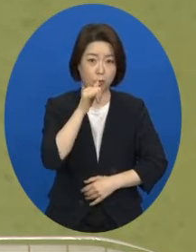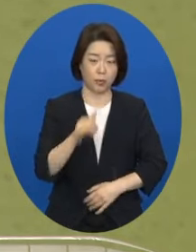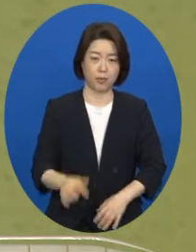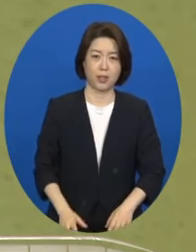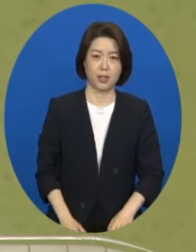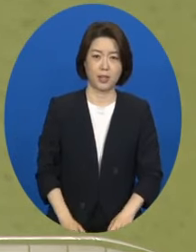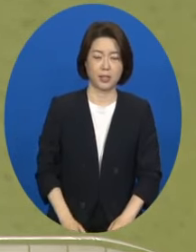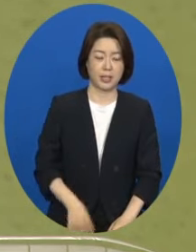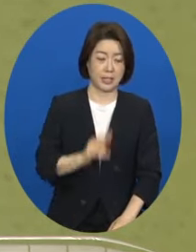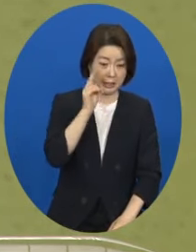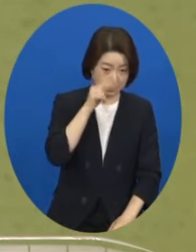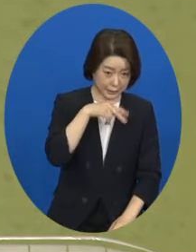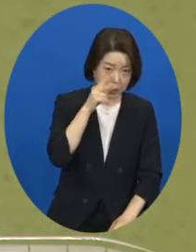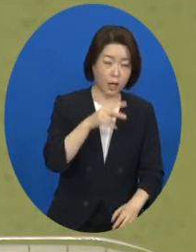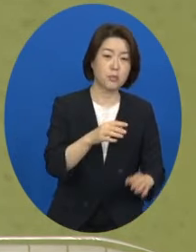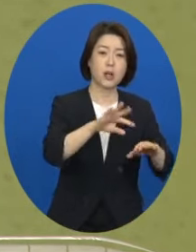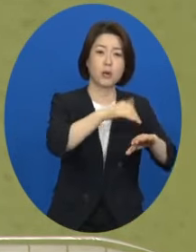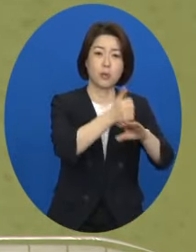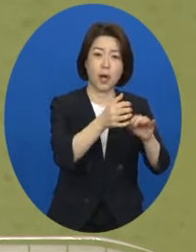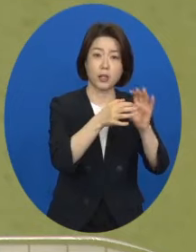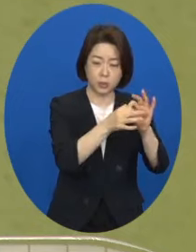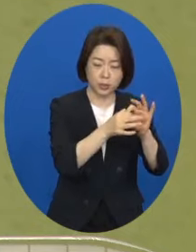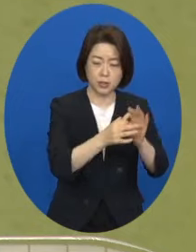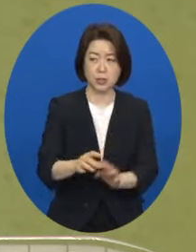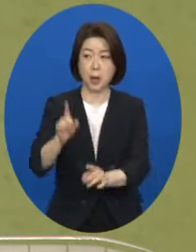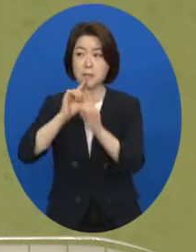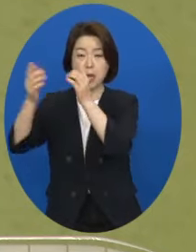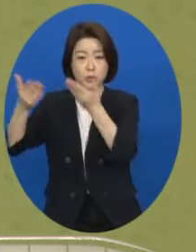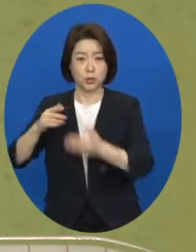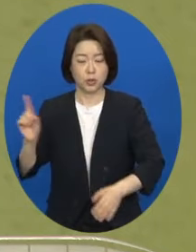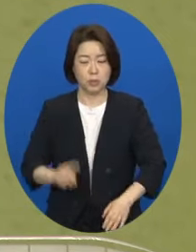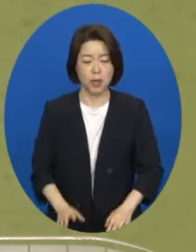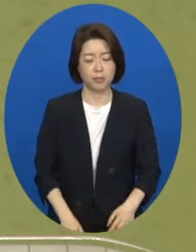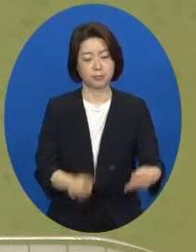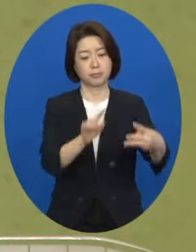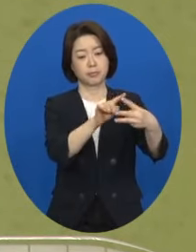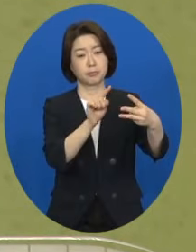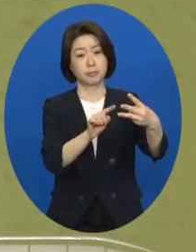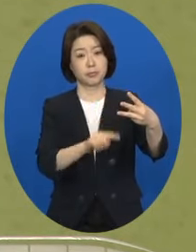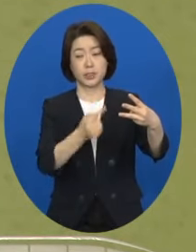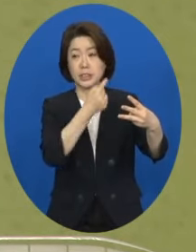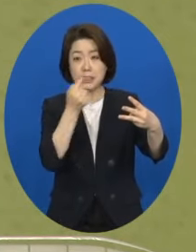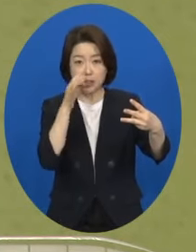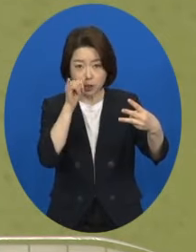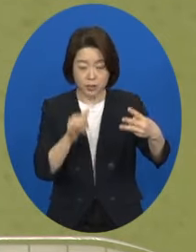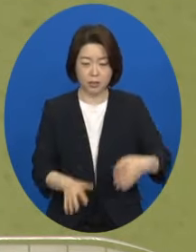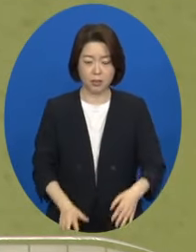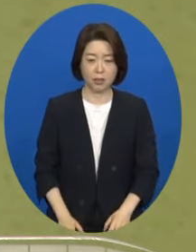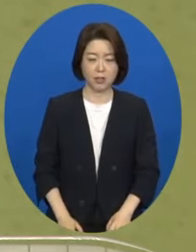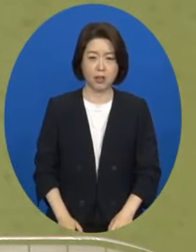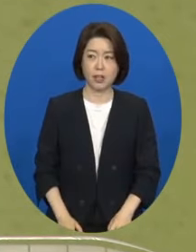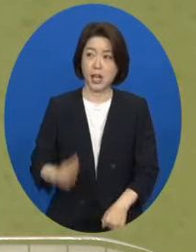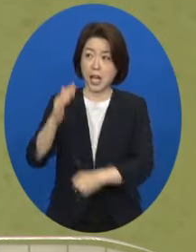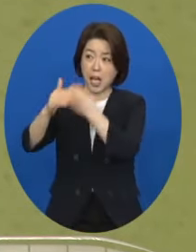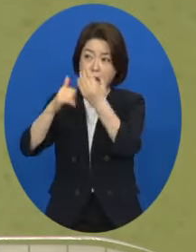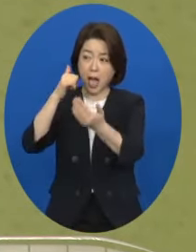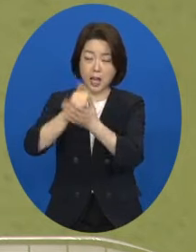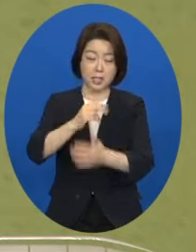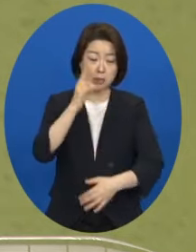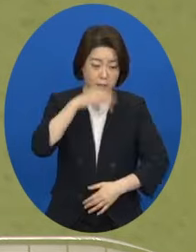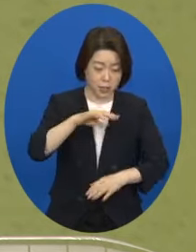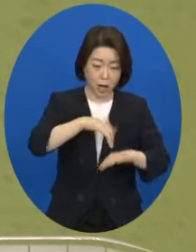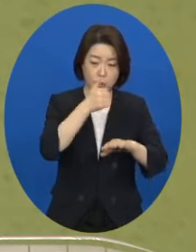사무엘을 통해서 말씀하시기를 세 가지 증거가 있대요. 하나님이 사울을 택했다라고 하는 증거,